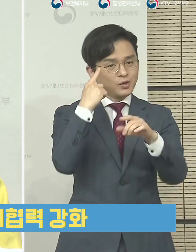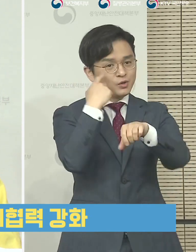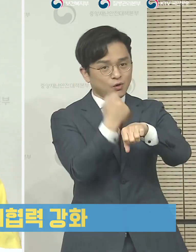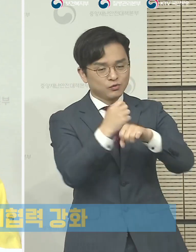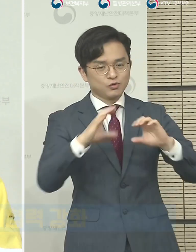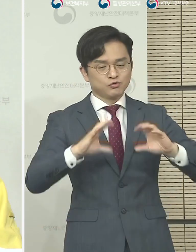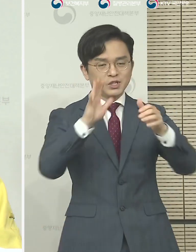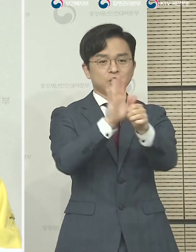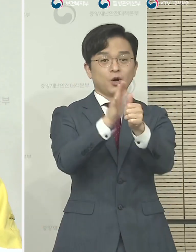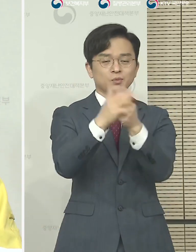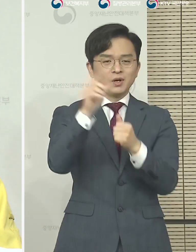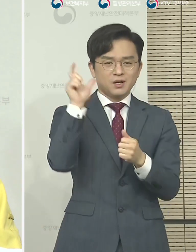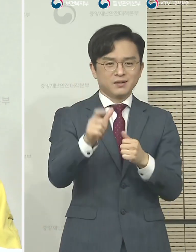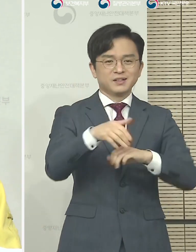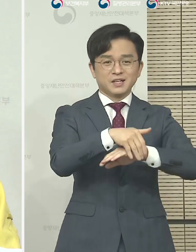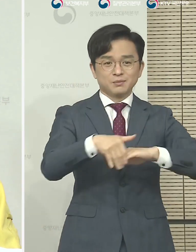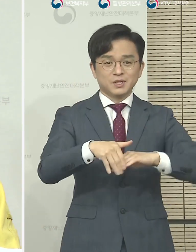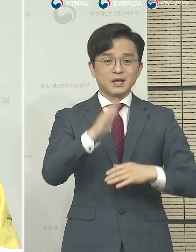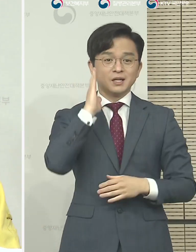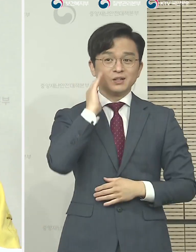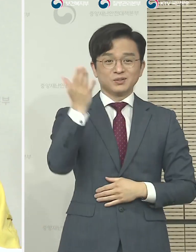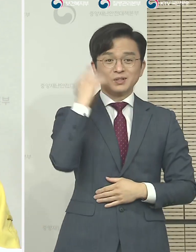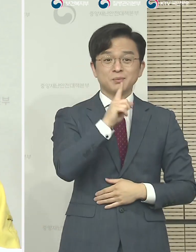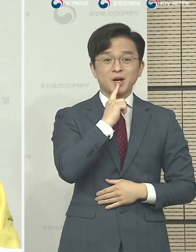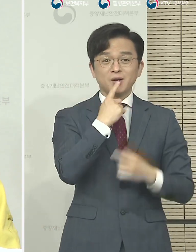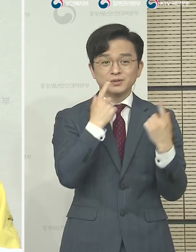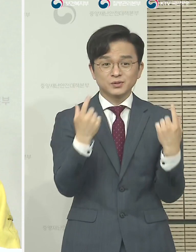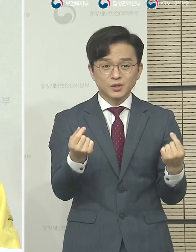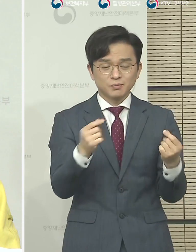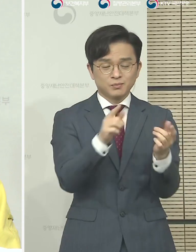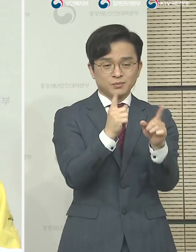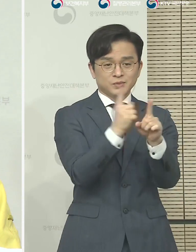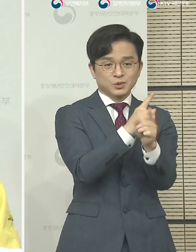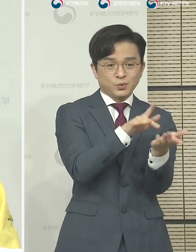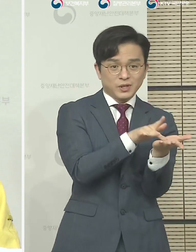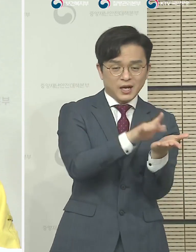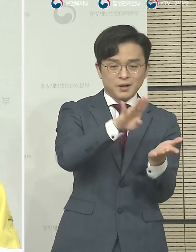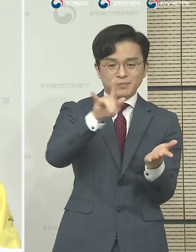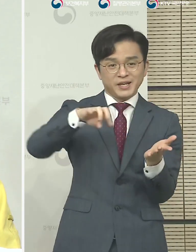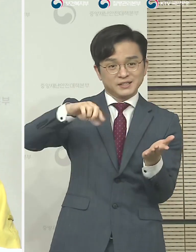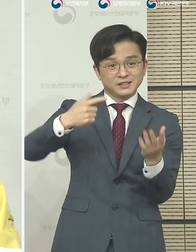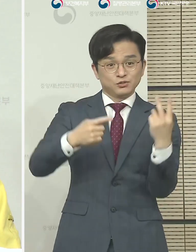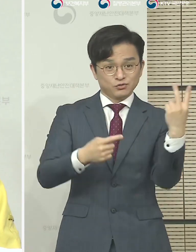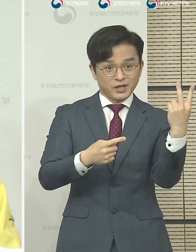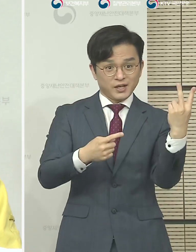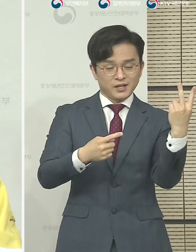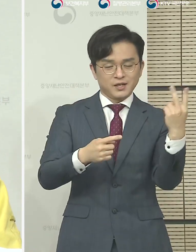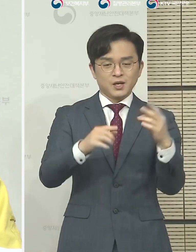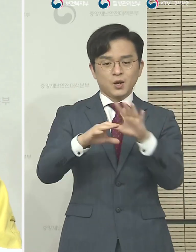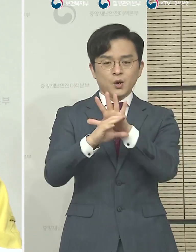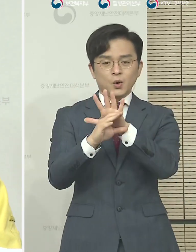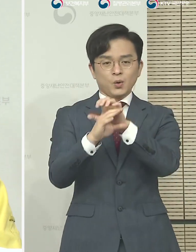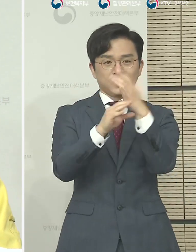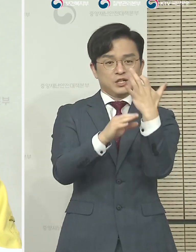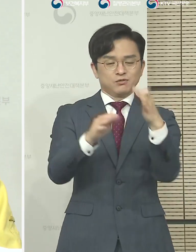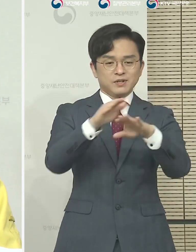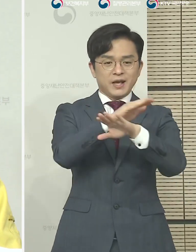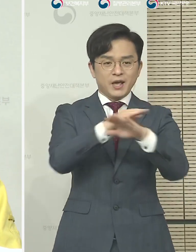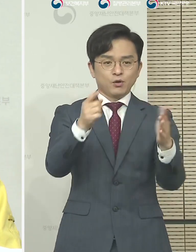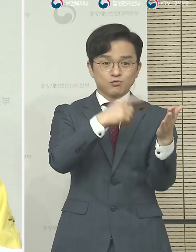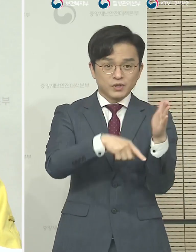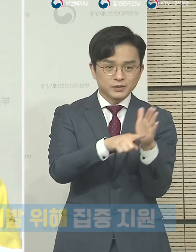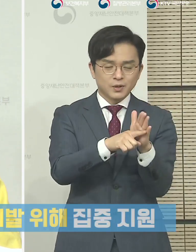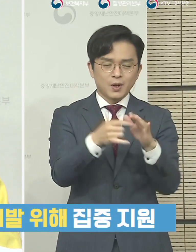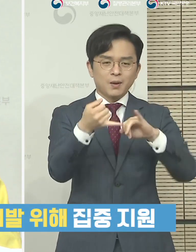예정입니다. 대통령께서도 언급하셨듯이 치료제와 백신은 코로나19의 완전한 극복을 위해 반드시 넘어야